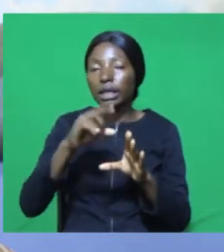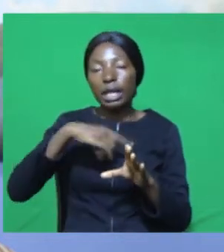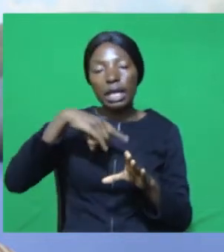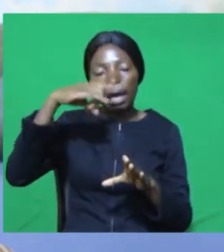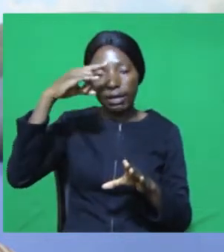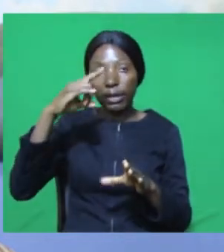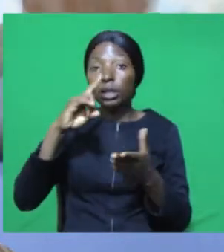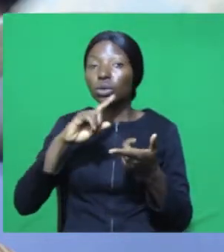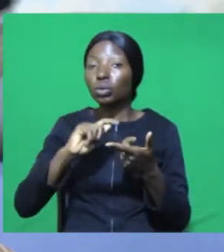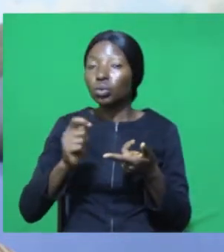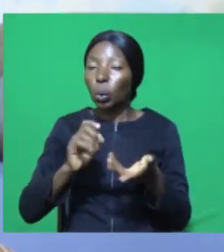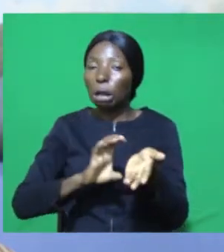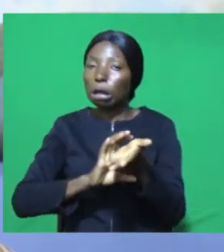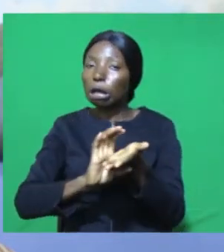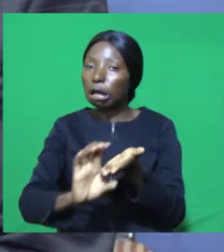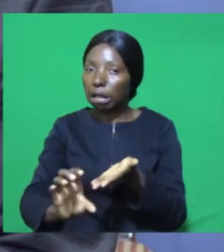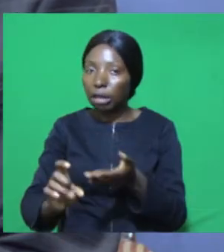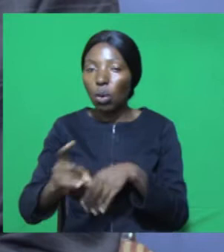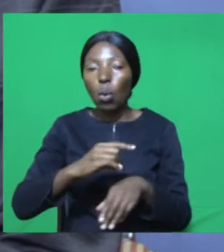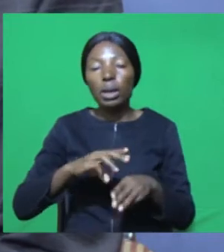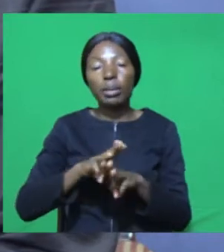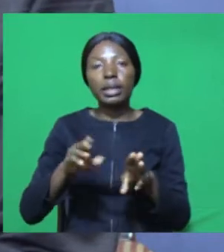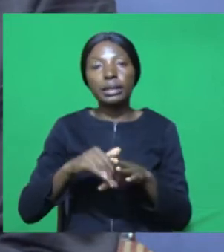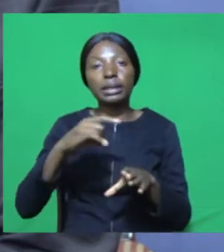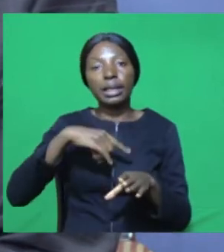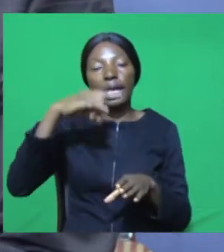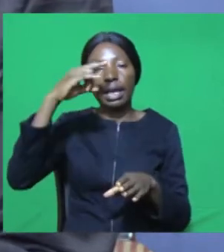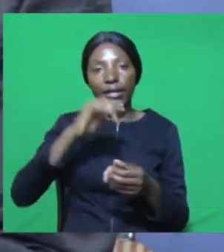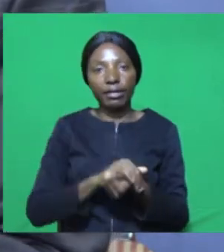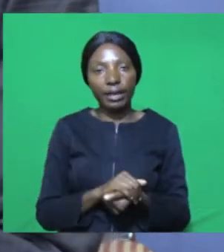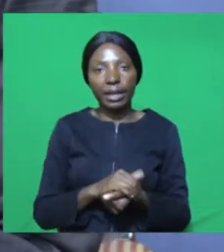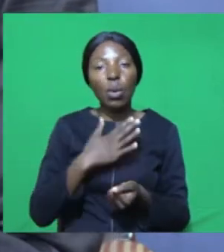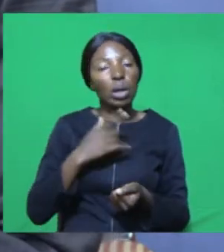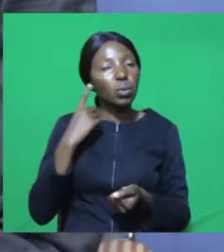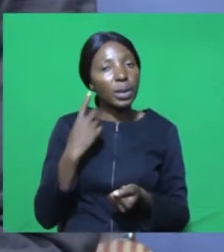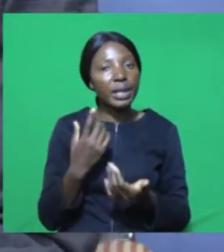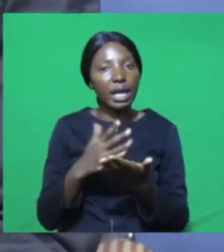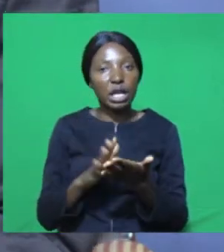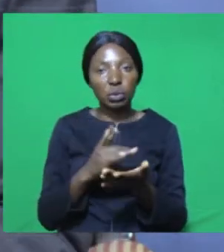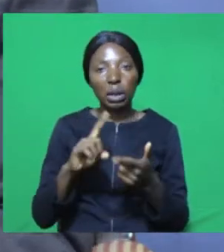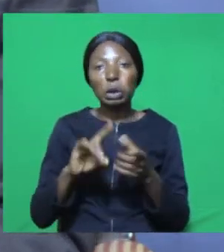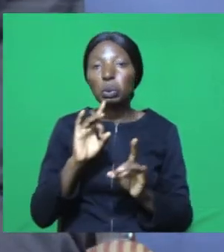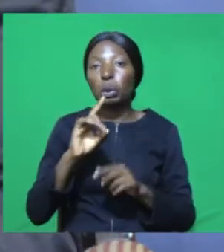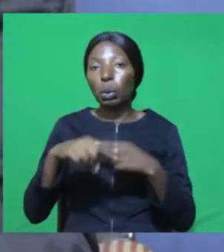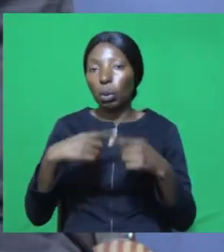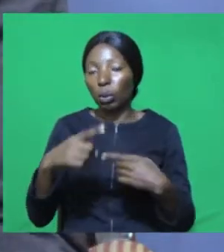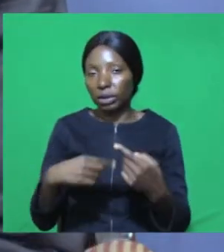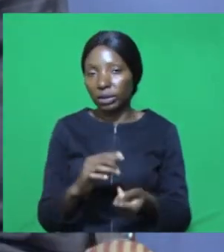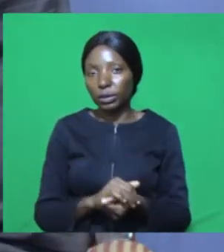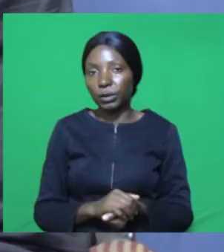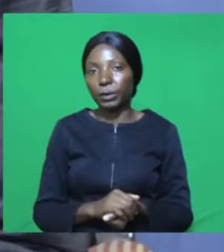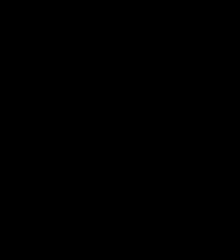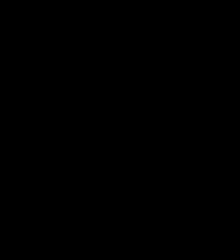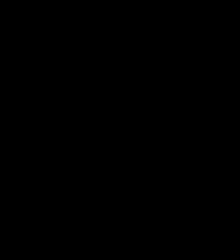basa rekuchenesa nzvimbo tsvene. Vanotaura vataura vakasimba kudaro ndiraitidzwe kamwe kuti tipakuru kureka papa.